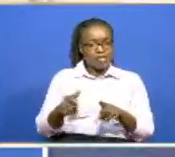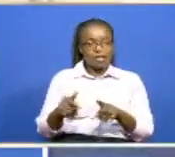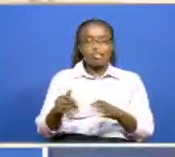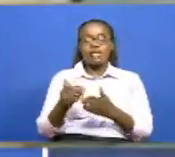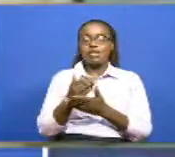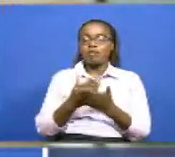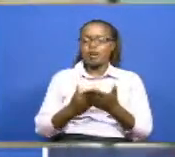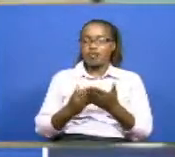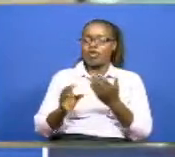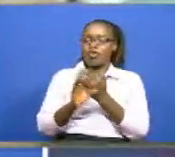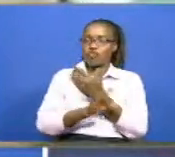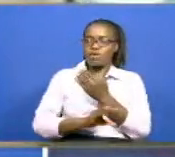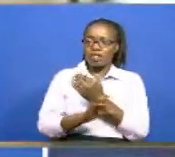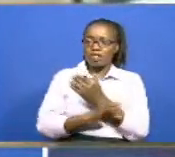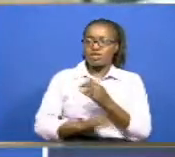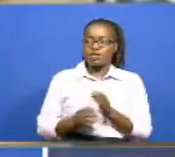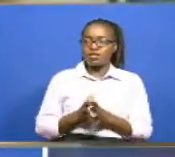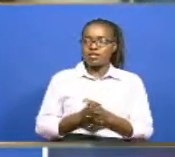zingine nchini.